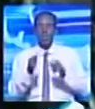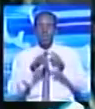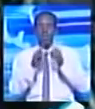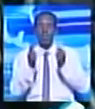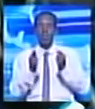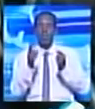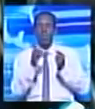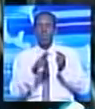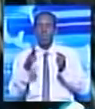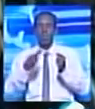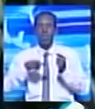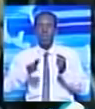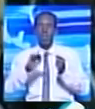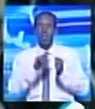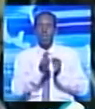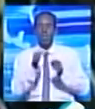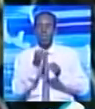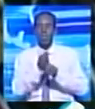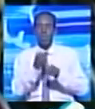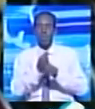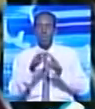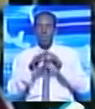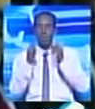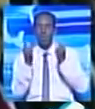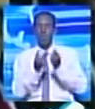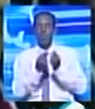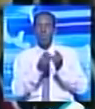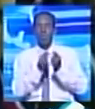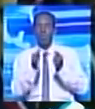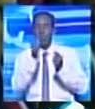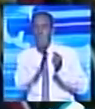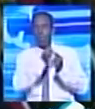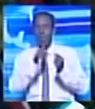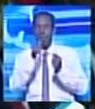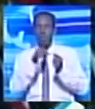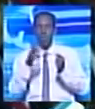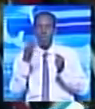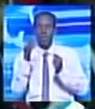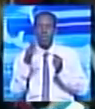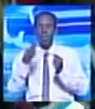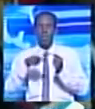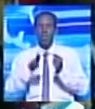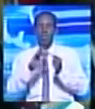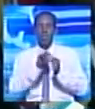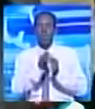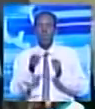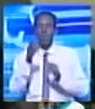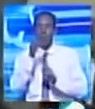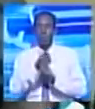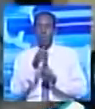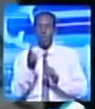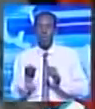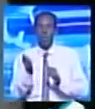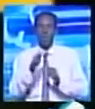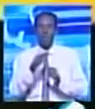formation professionnelle au service de l'employabilité et de la compétitivité en Afrique. Ce forum, qui s'inscrit dans le cadre de la politique menée par le